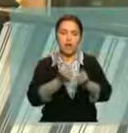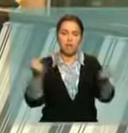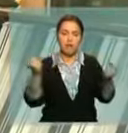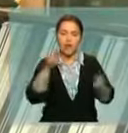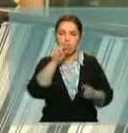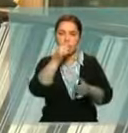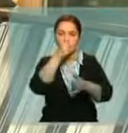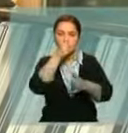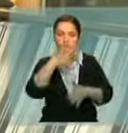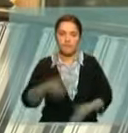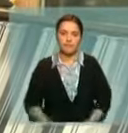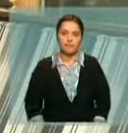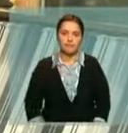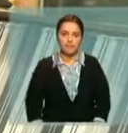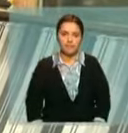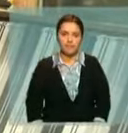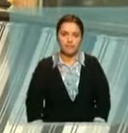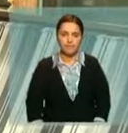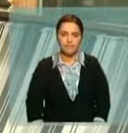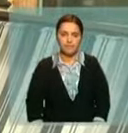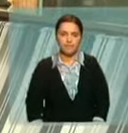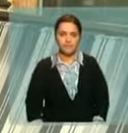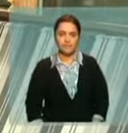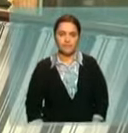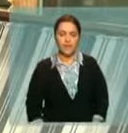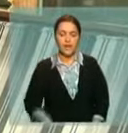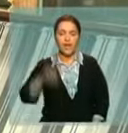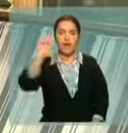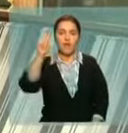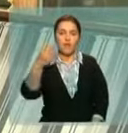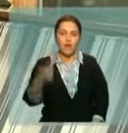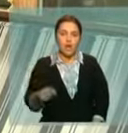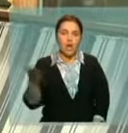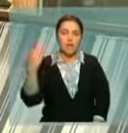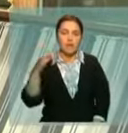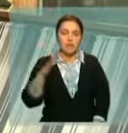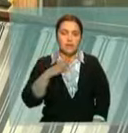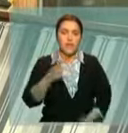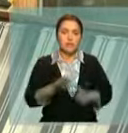Фронт стал называться дальше Южным.